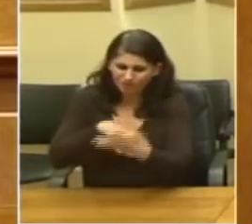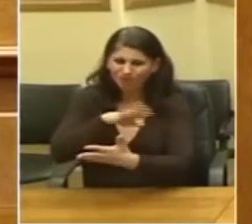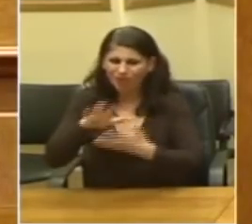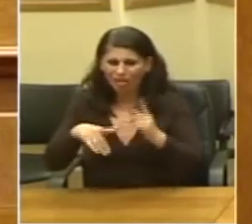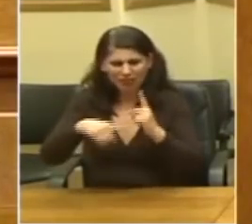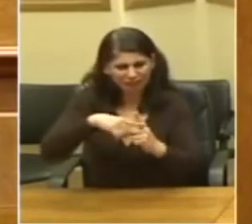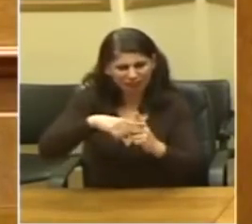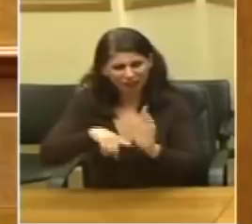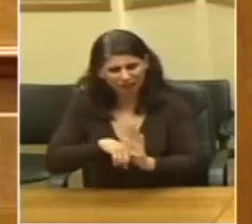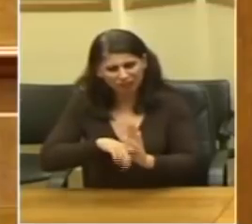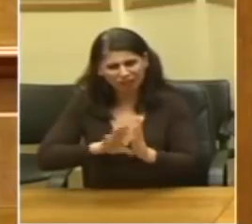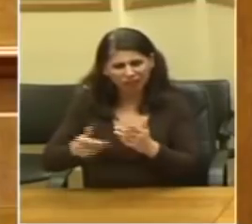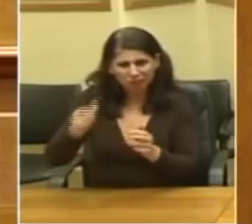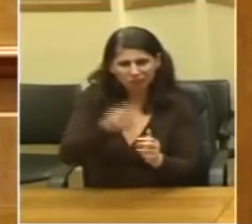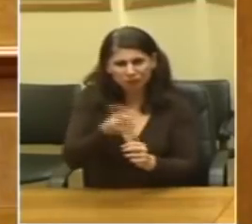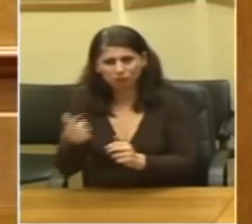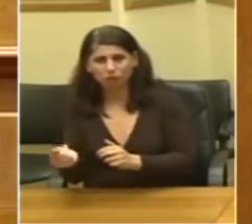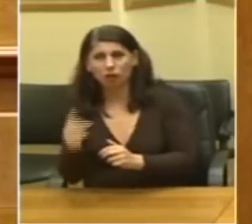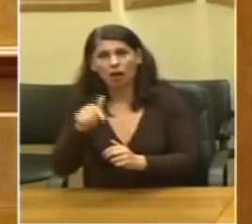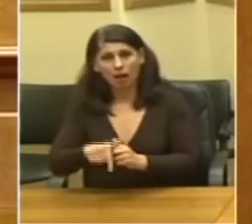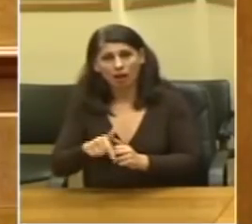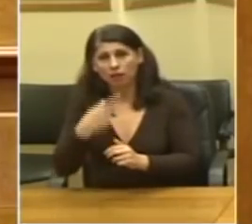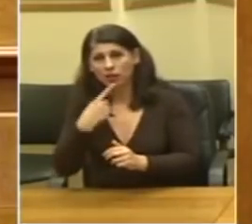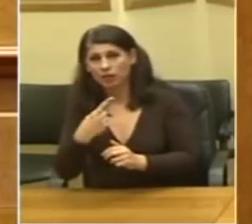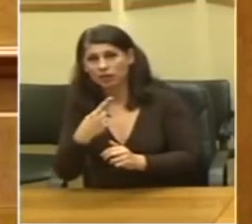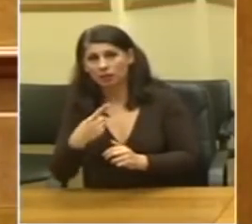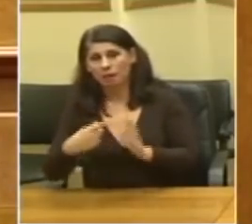και θετικά και αρνητικά. Σε αυτές τις περιπτώσεις τοποθετούμαστε με παρόν. Ευχαριστώ.